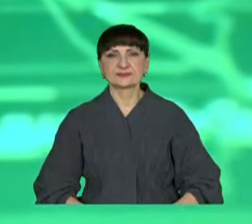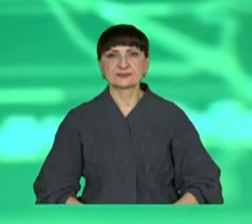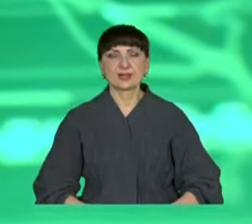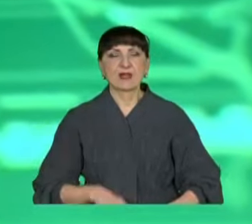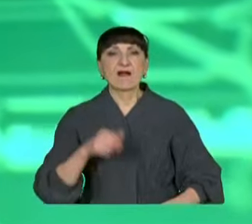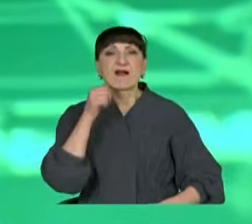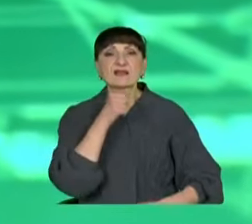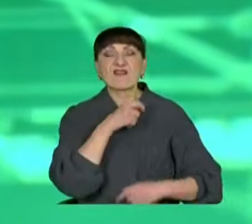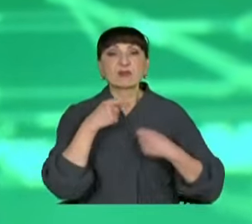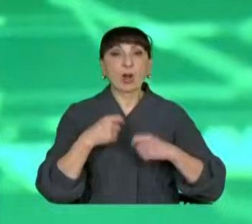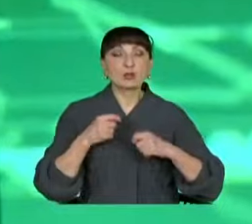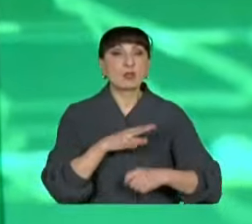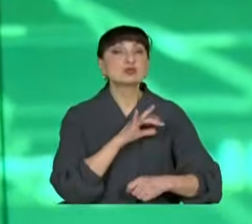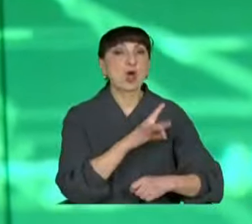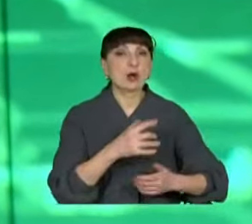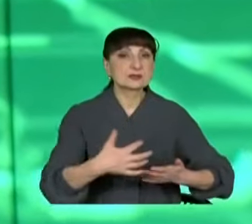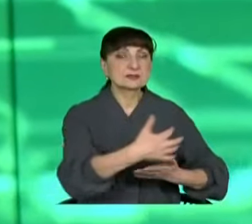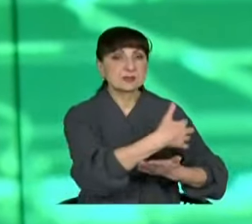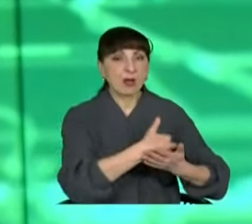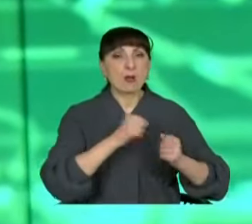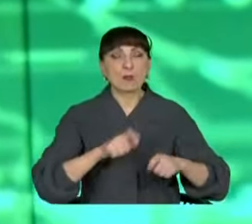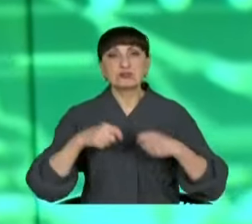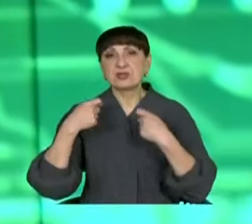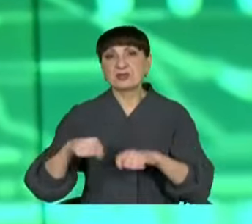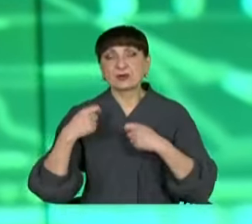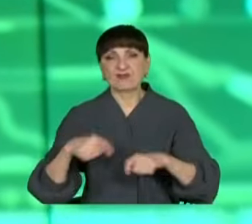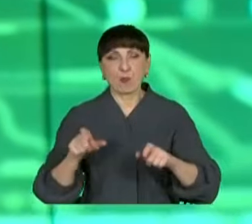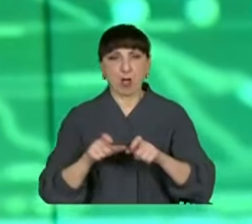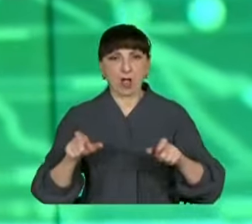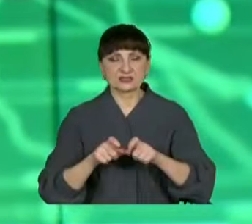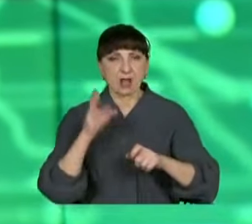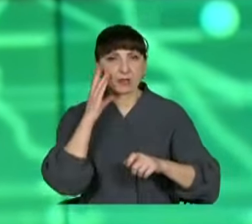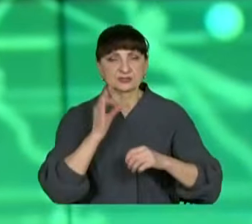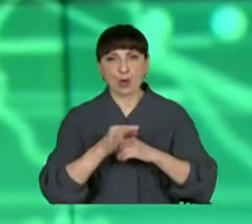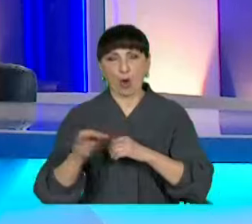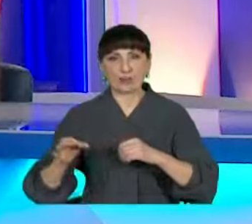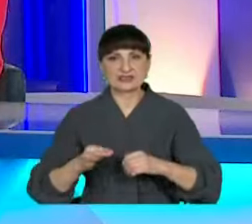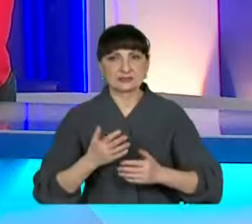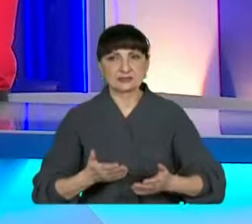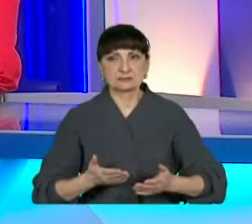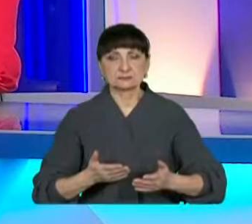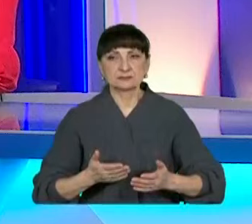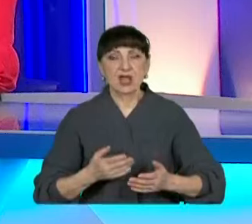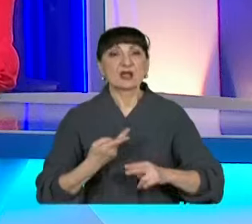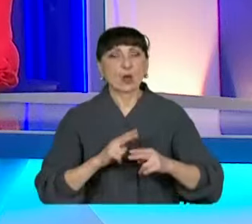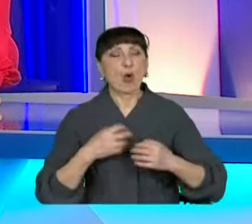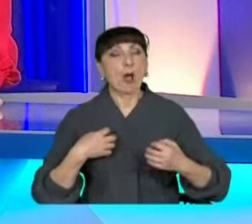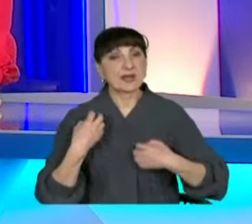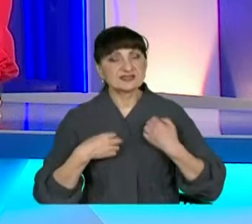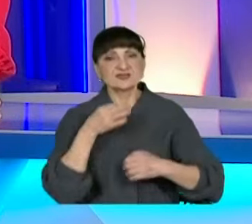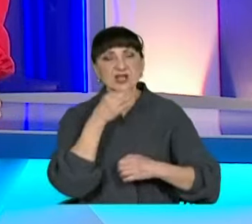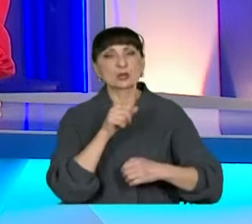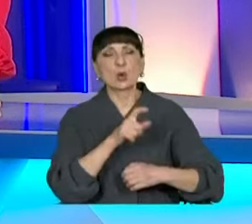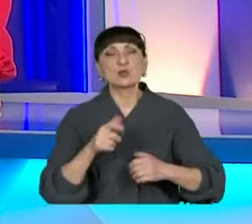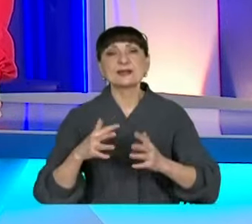Контрафактную продукцию с мусорного полигона могут перепродавать в магазинах Алматинской области. Такое опасение высказывают